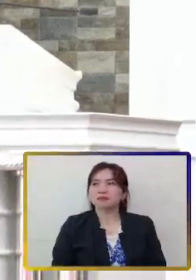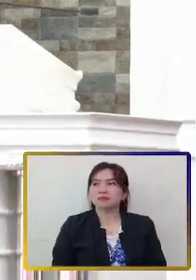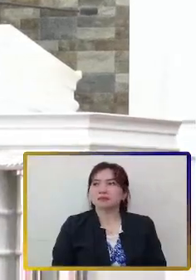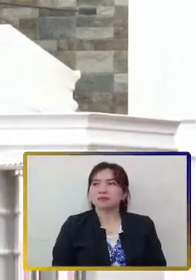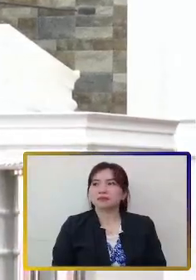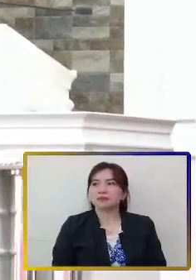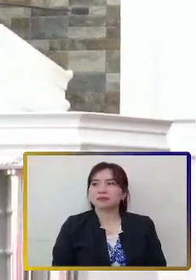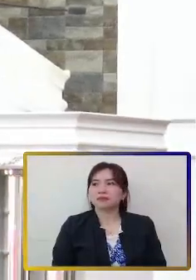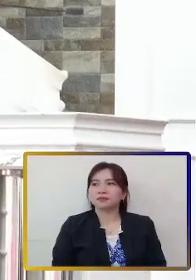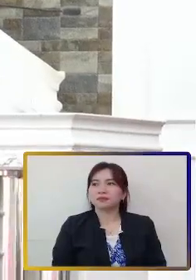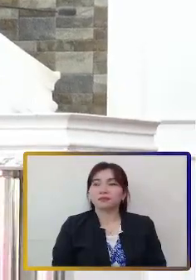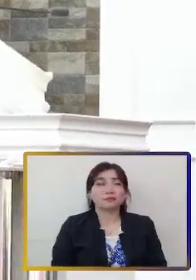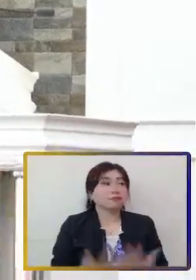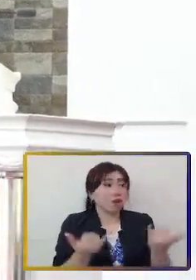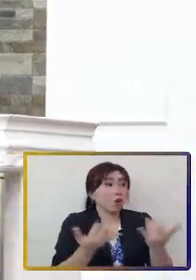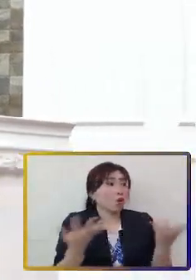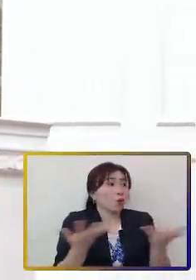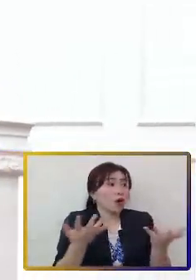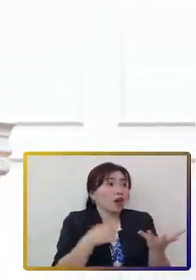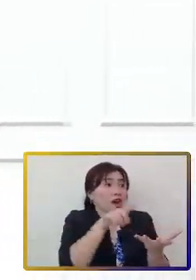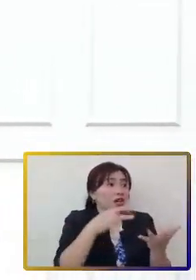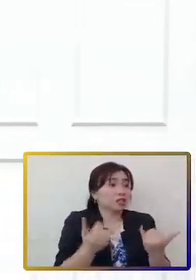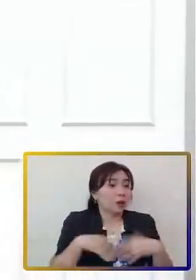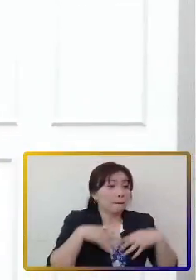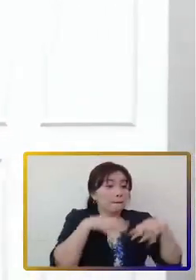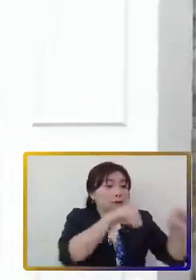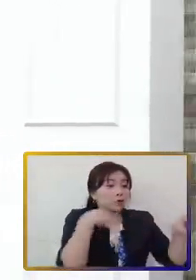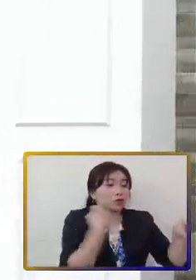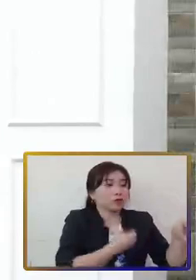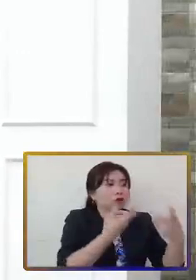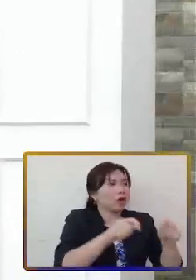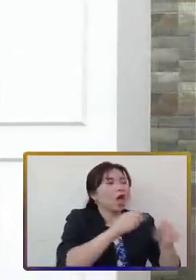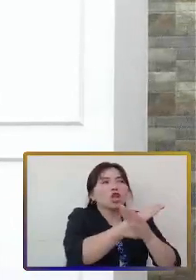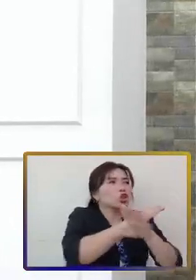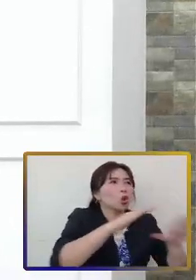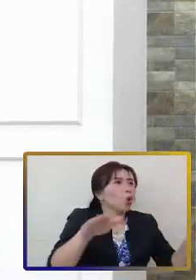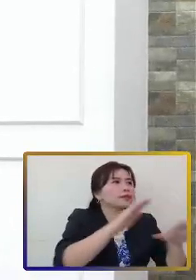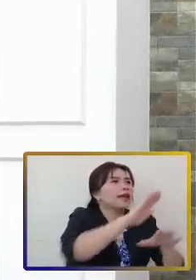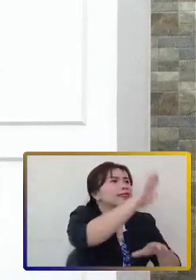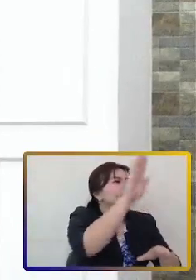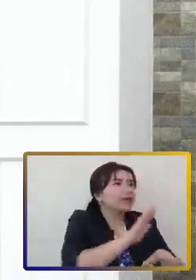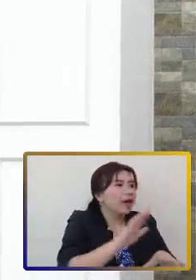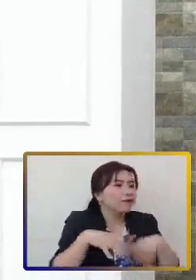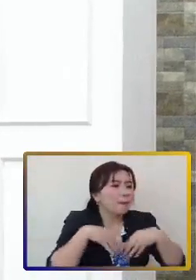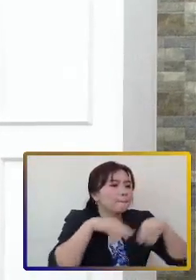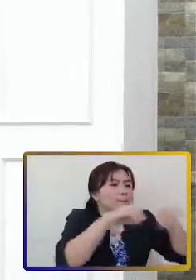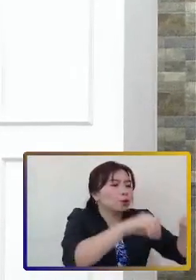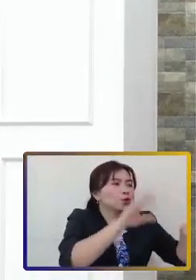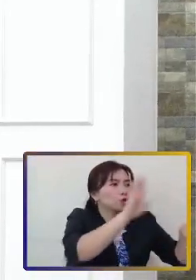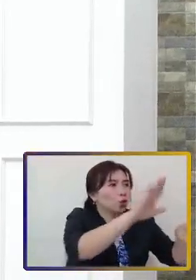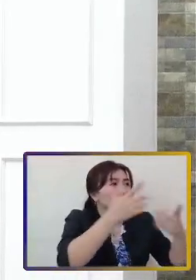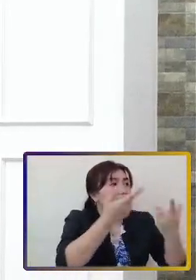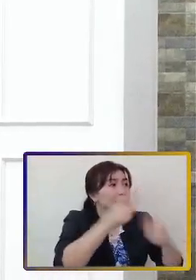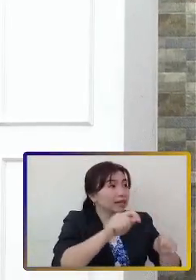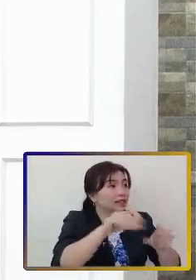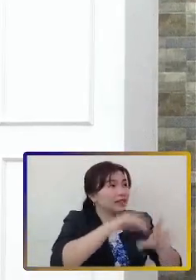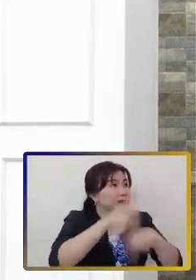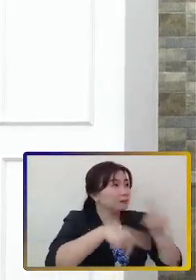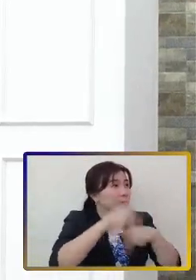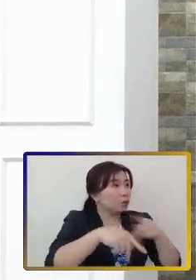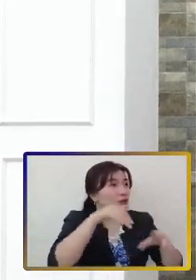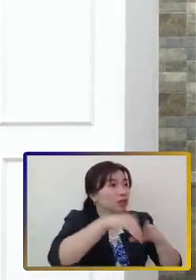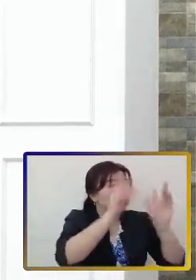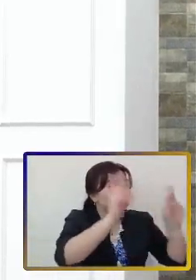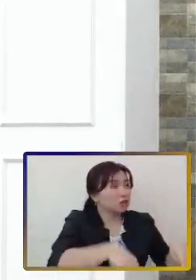saan mo pagkakatiwala ang assurance mo huwag sa tao huwag sa trabaho mo huwag sa pera